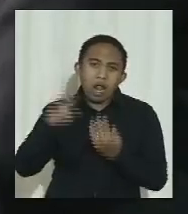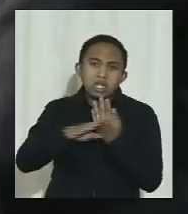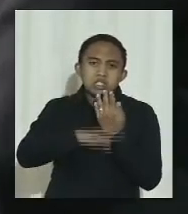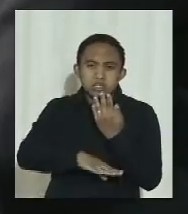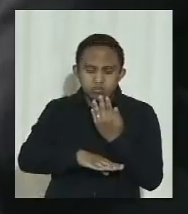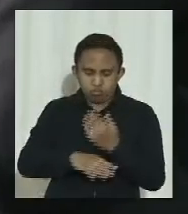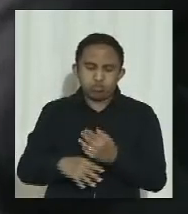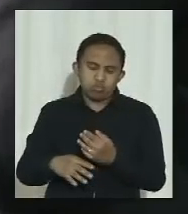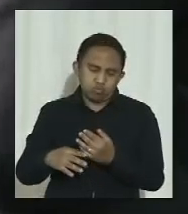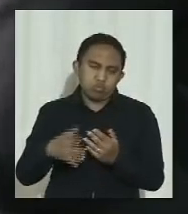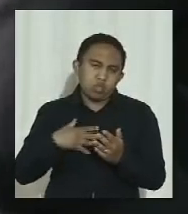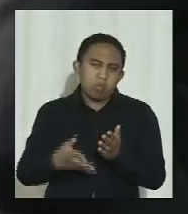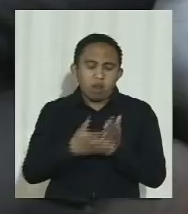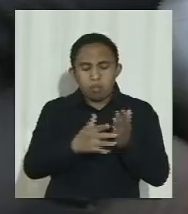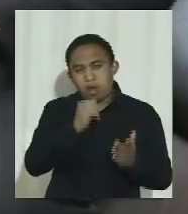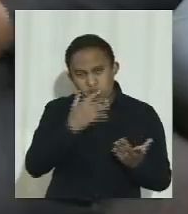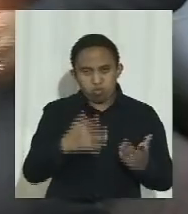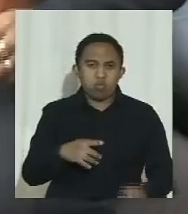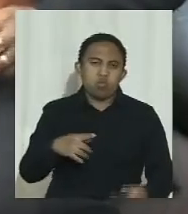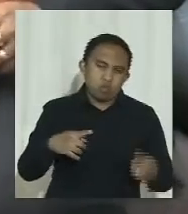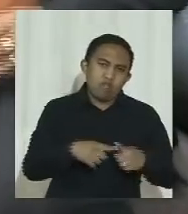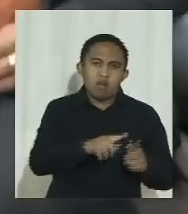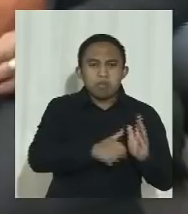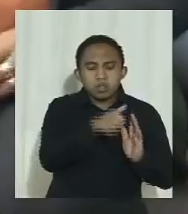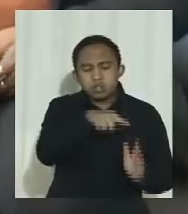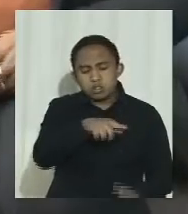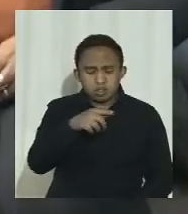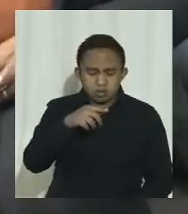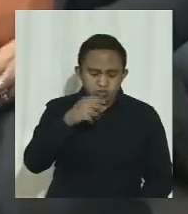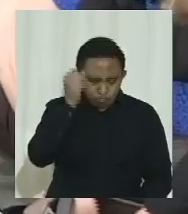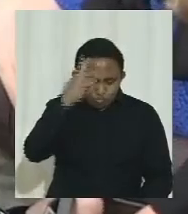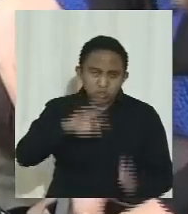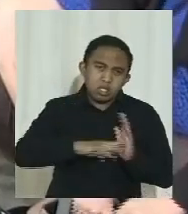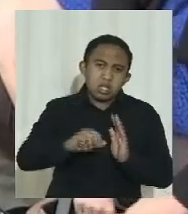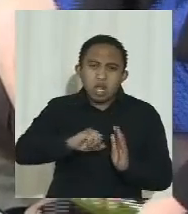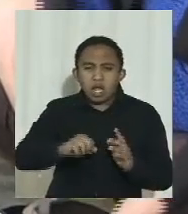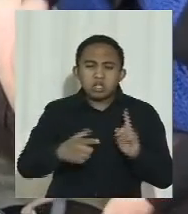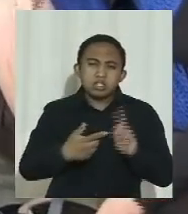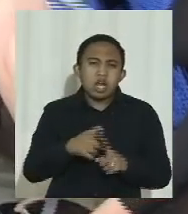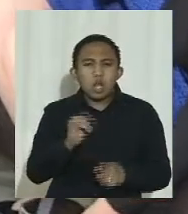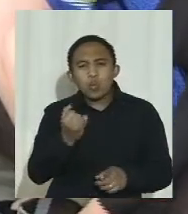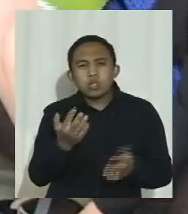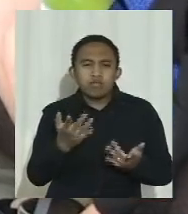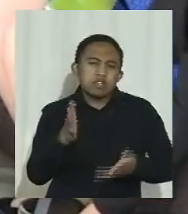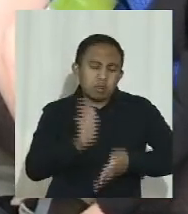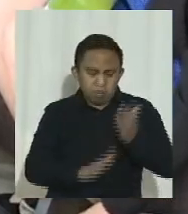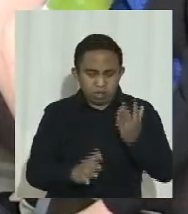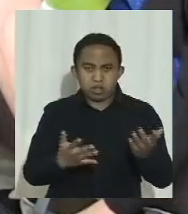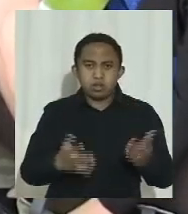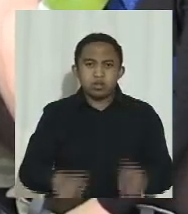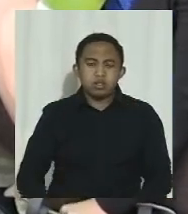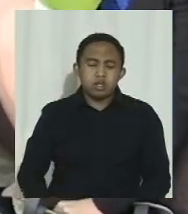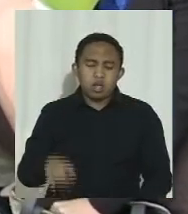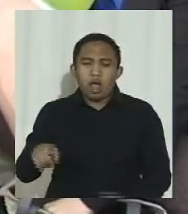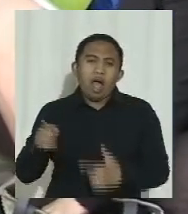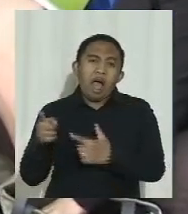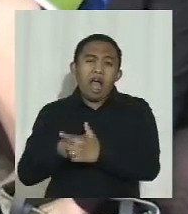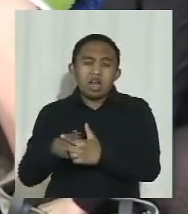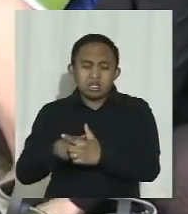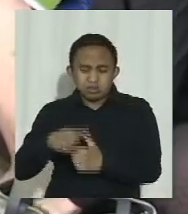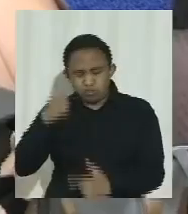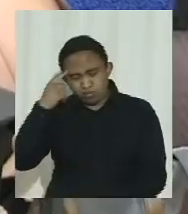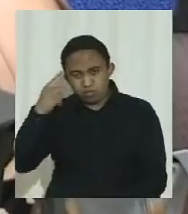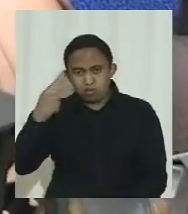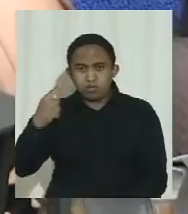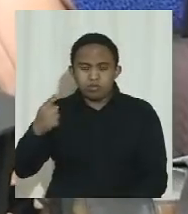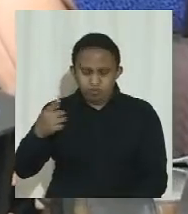avy amin'ny ministera ny mamaritra ny tetikasa araka ny filana sy ny laharam-pahamehan'ny governemanta. Vinavinan'ny Grande Bretagne ny hametraka fantsona